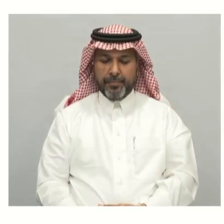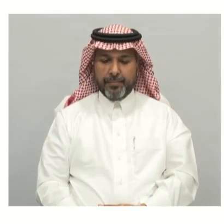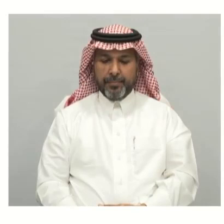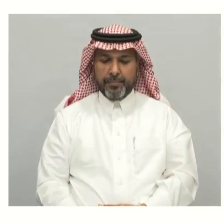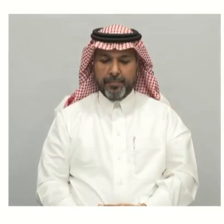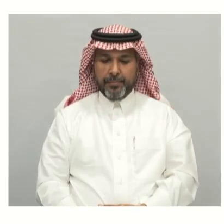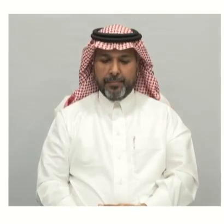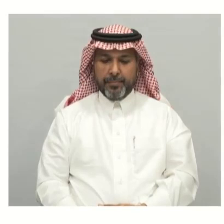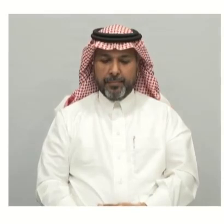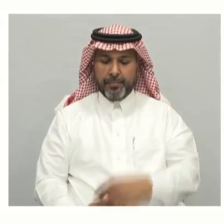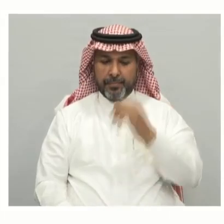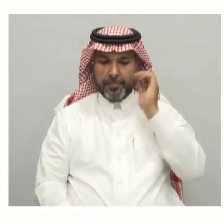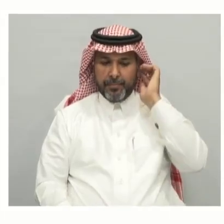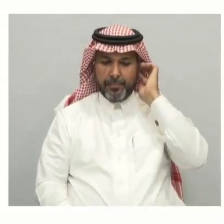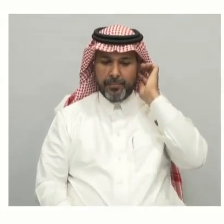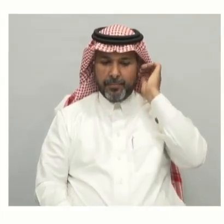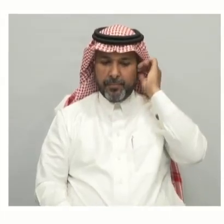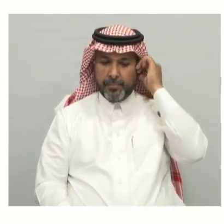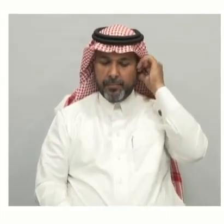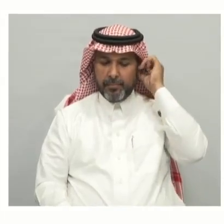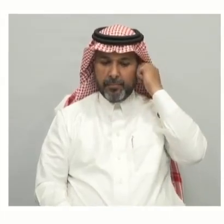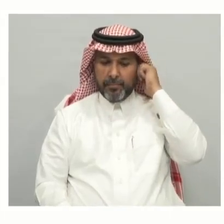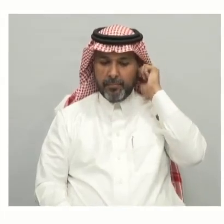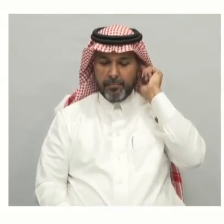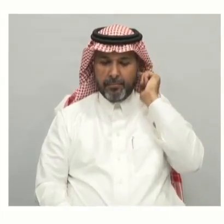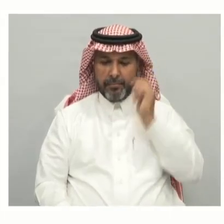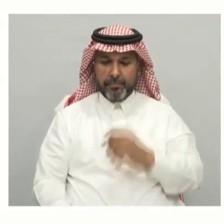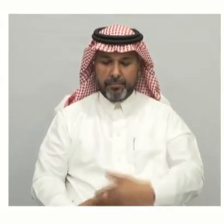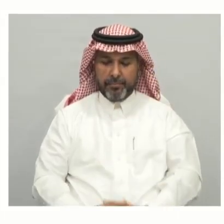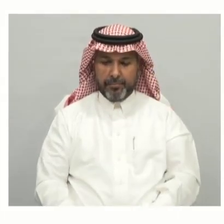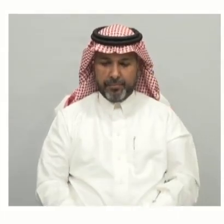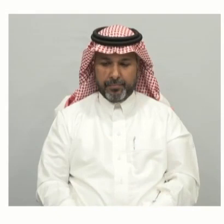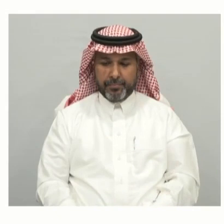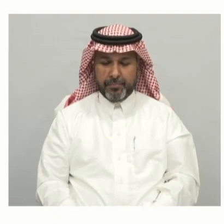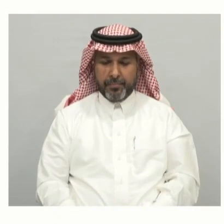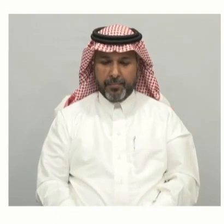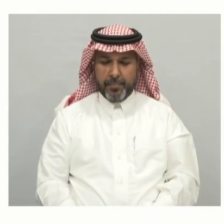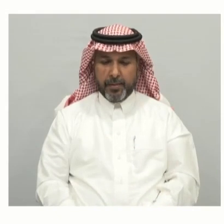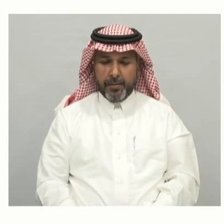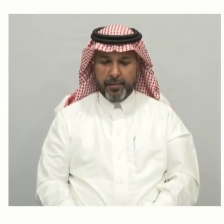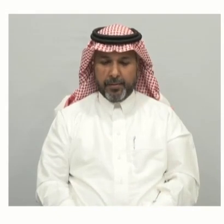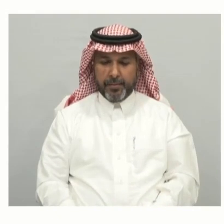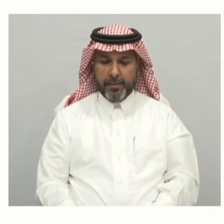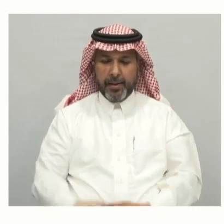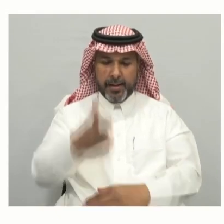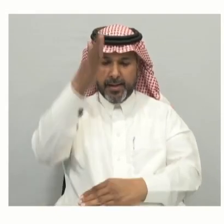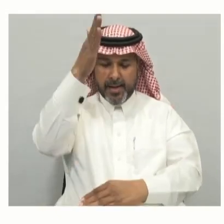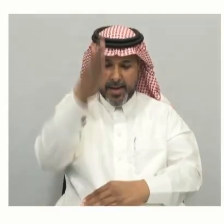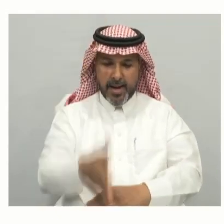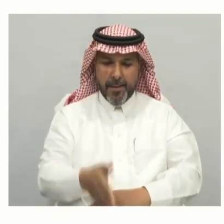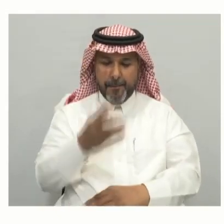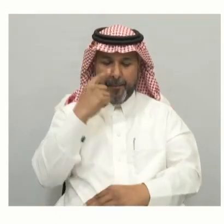هنا تقع 150 تقريبا في المنتصف ما بين المئه وستين و140 وننظر ما يقابلها في